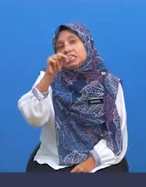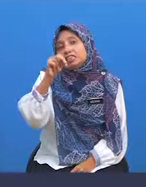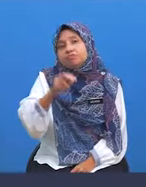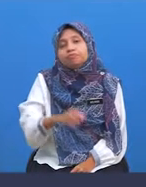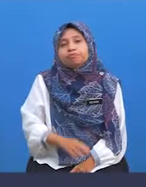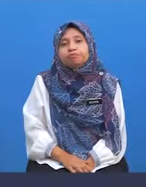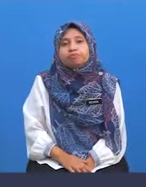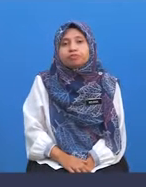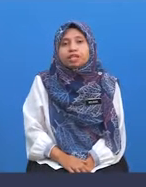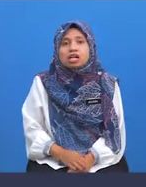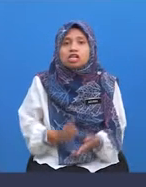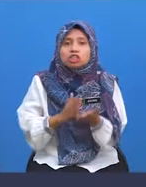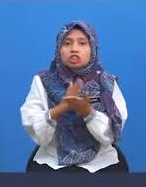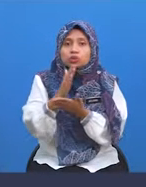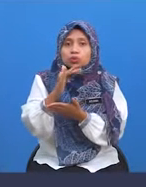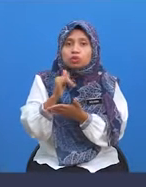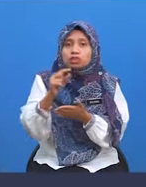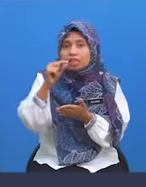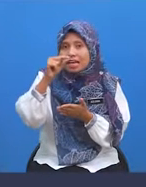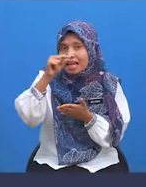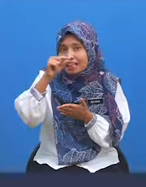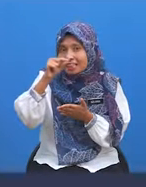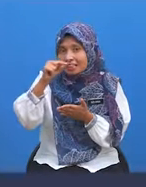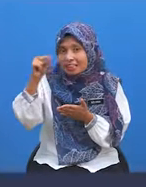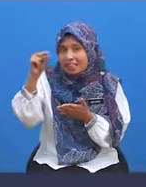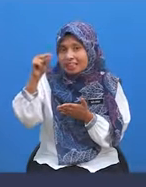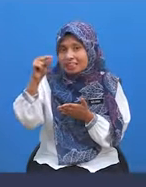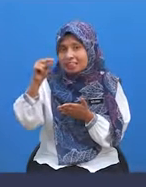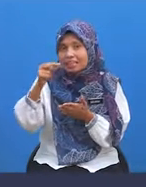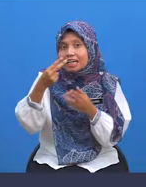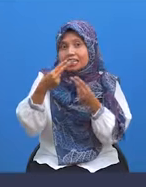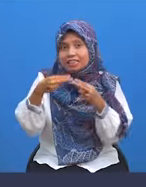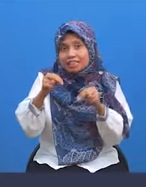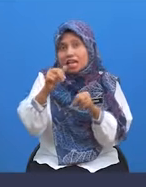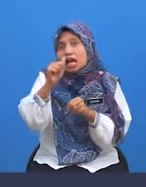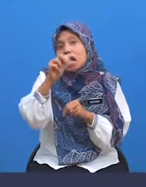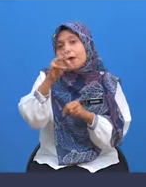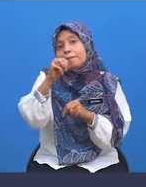Seterusnya, tandakan nilai amplitude kita iaitu 2.